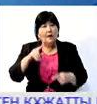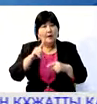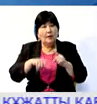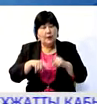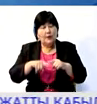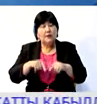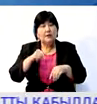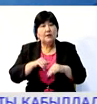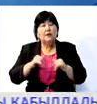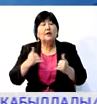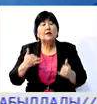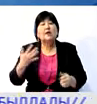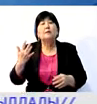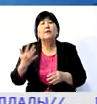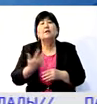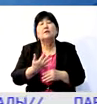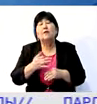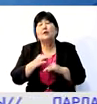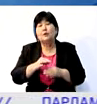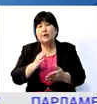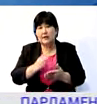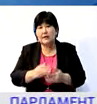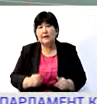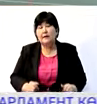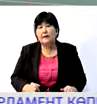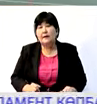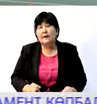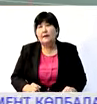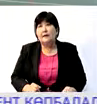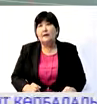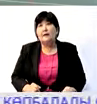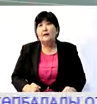сезімін оятқан жарыс биыл 5-ші мәрте ұйымдастырылып отыр.